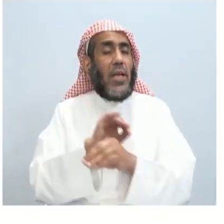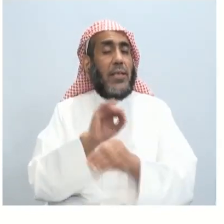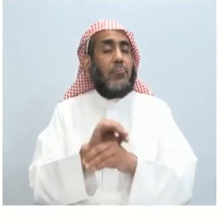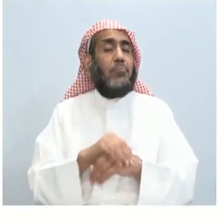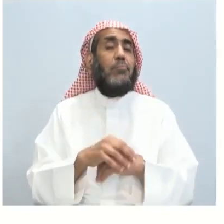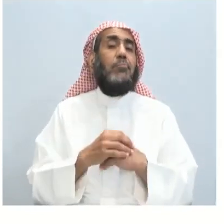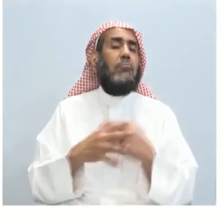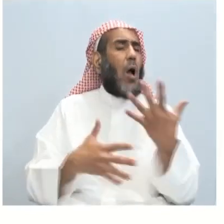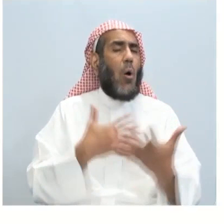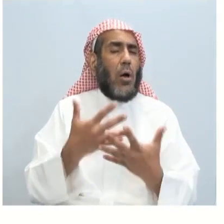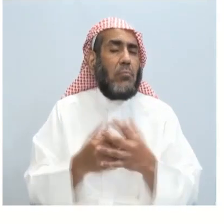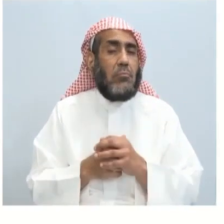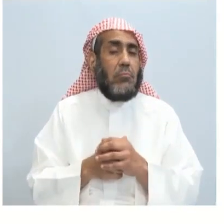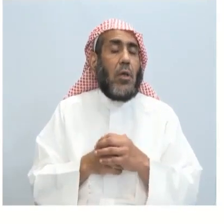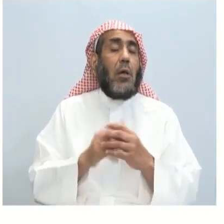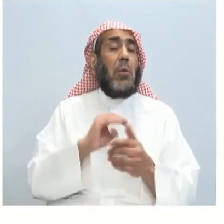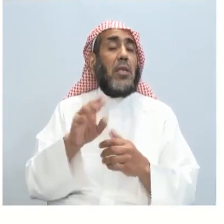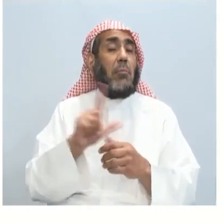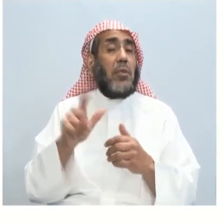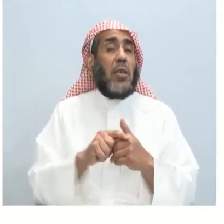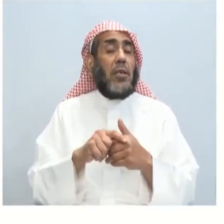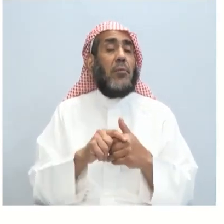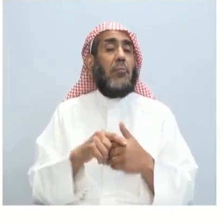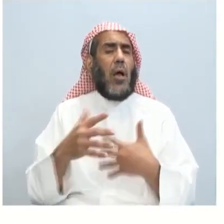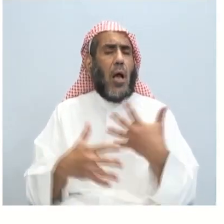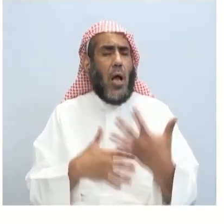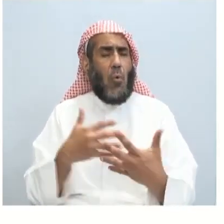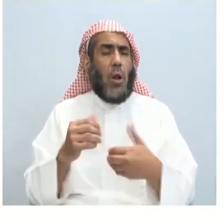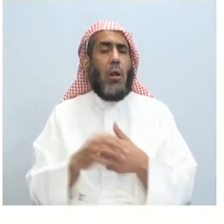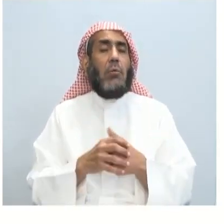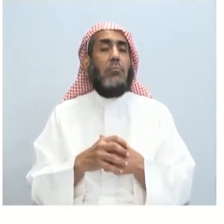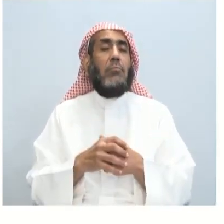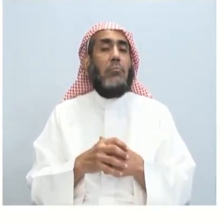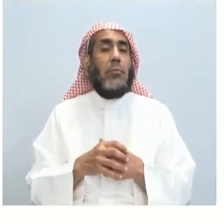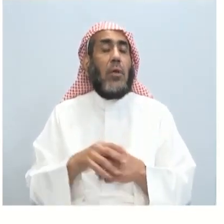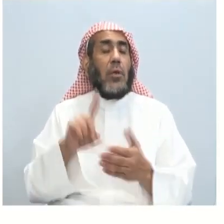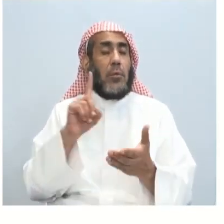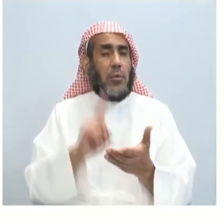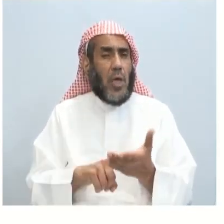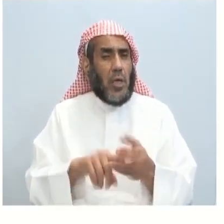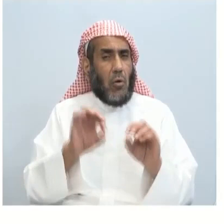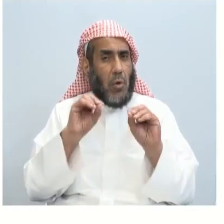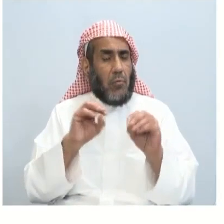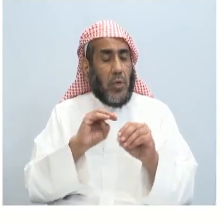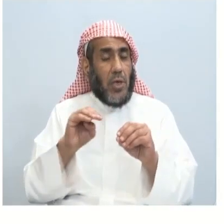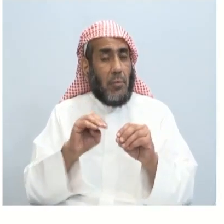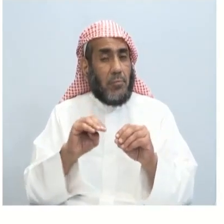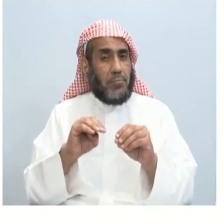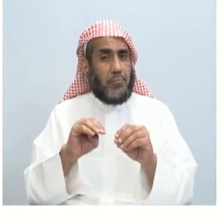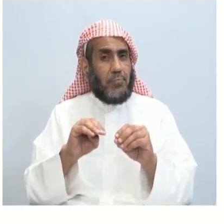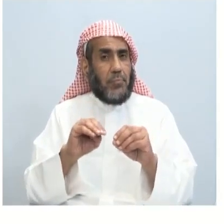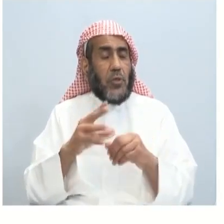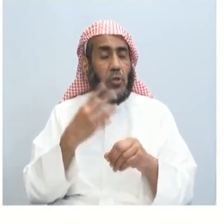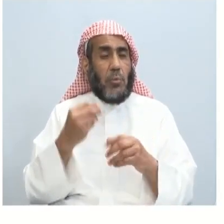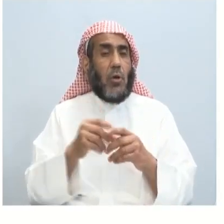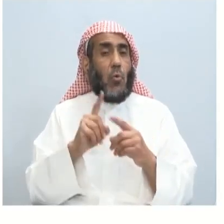والتعليم ما الاجابه الصحيحه بالتاكيد انكم عرفتم الاجابه